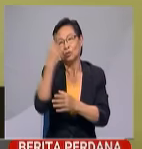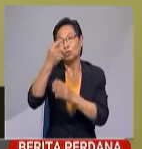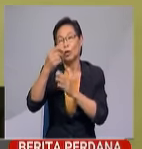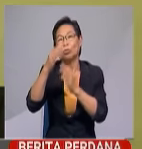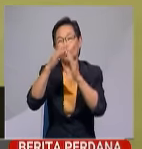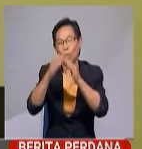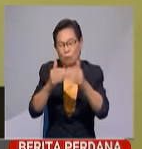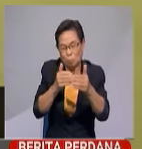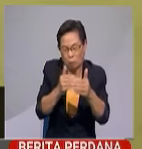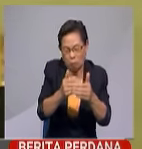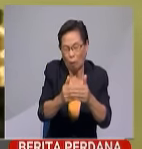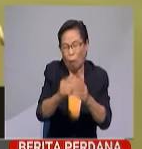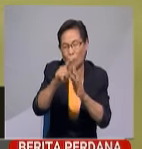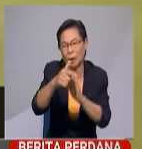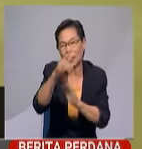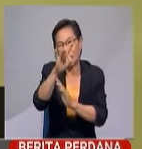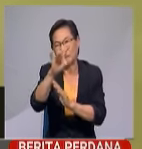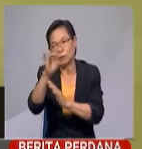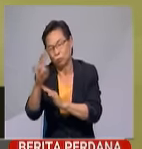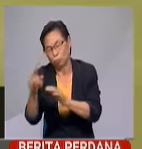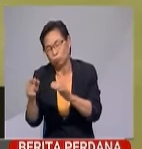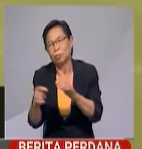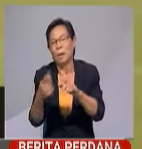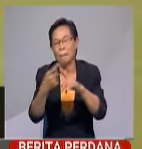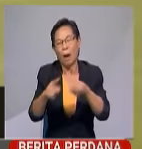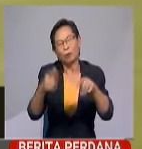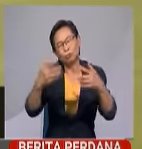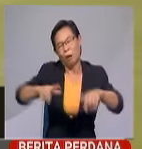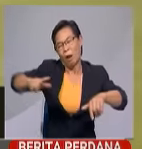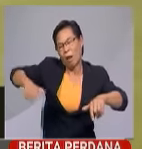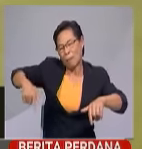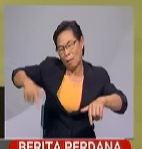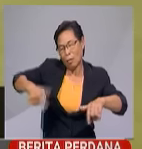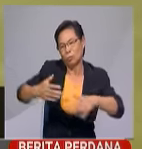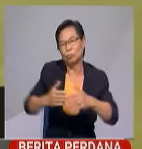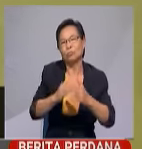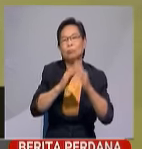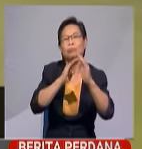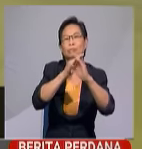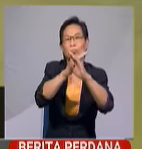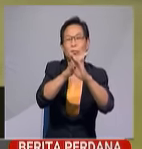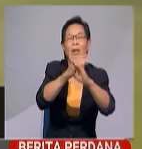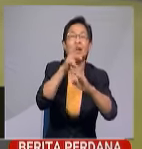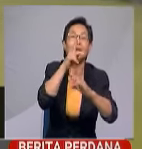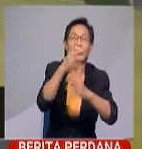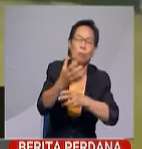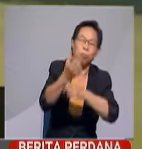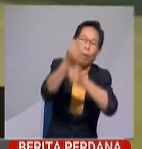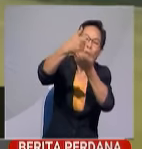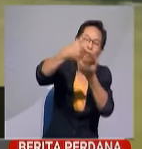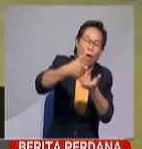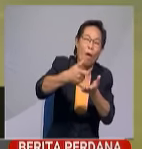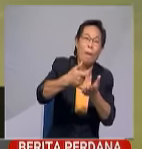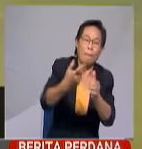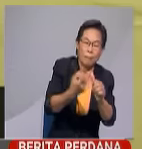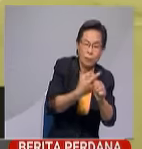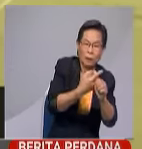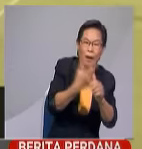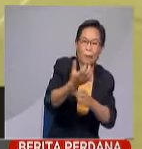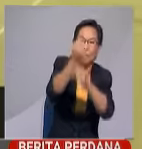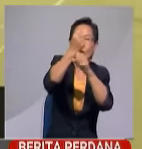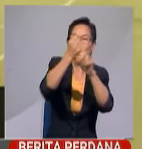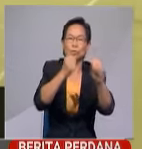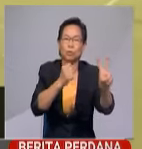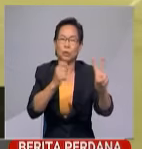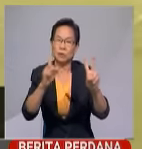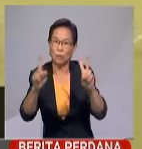berjaya merapatkan kedudukan pada minit ke-87, namun ia sudah terlambat untuk menghalang Kedah merangkul trofi pertama musim ini dengan kemenangan